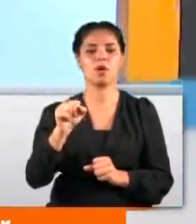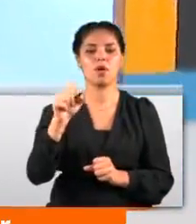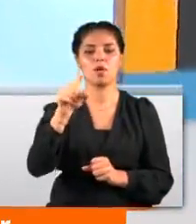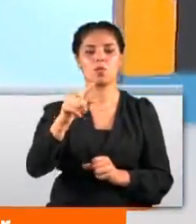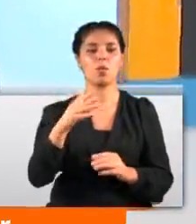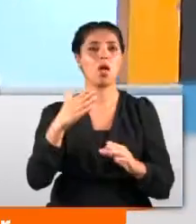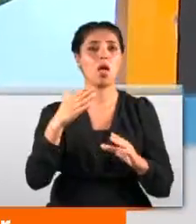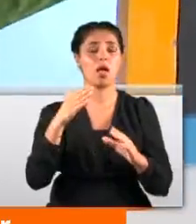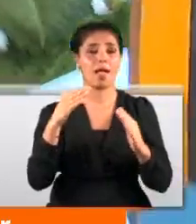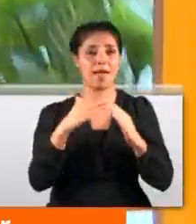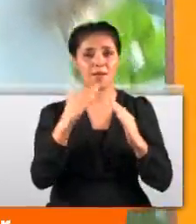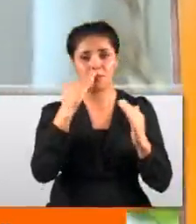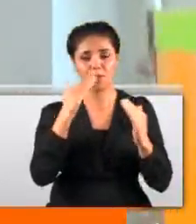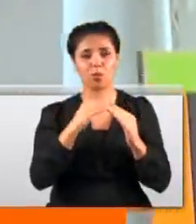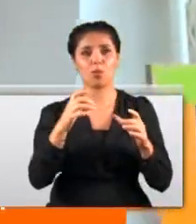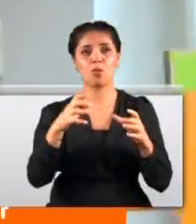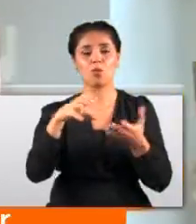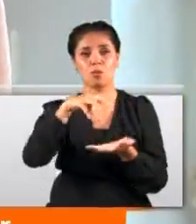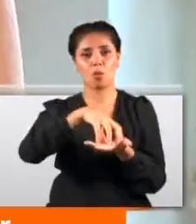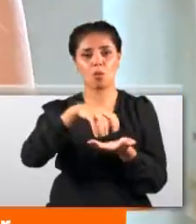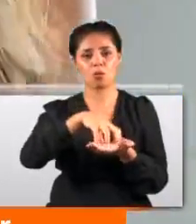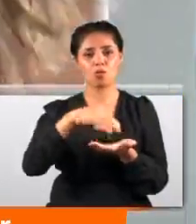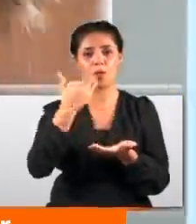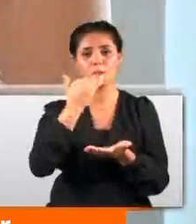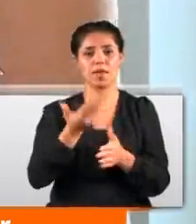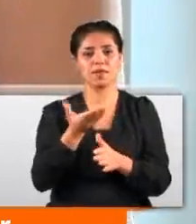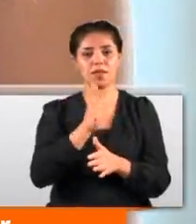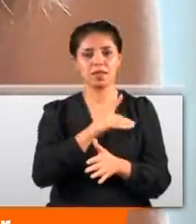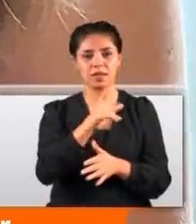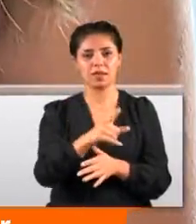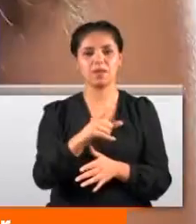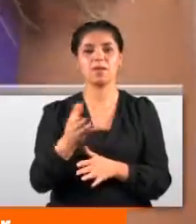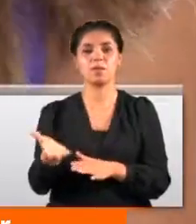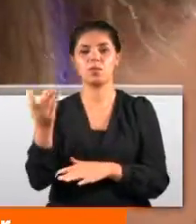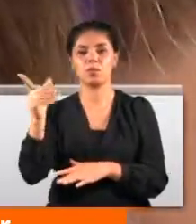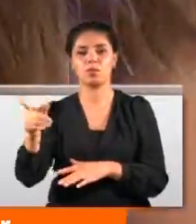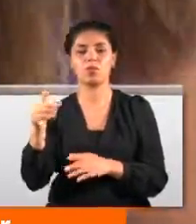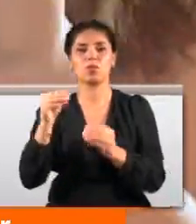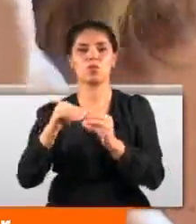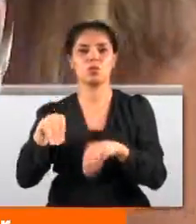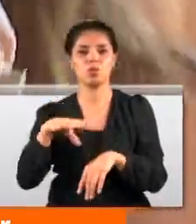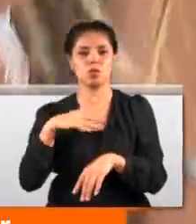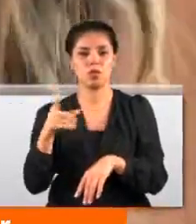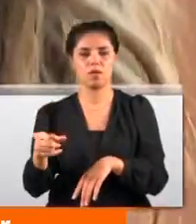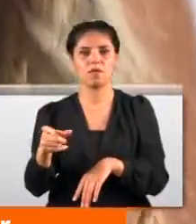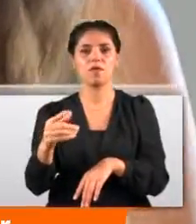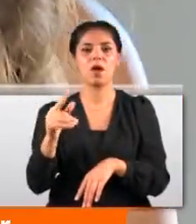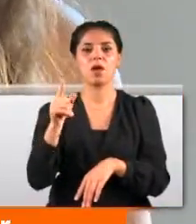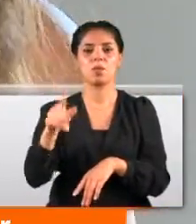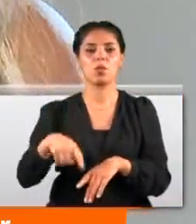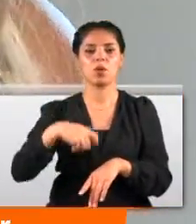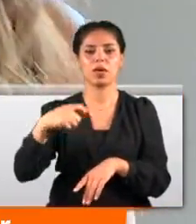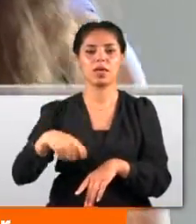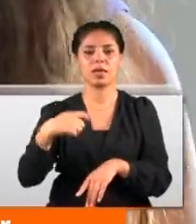ev poğaçasının içerisinde yüksek miktarda, oldukça fazla miktarda peynir var. Ev keki, bunda yüksek miktarda yumurta var. Normal bir kek tarifinin